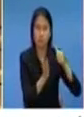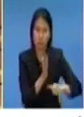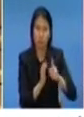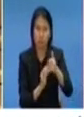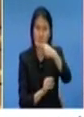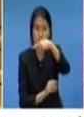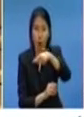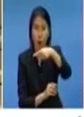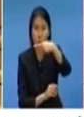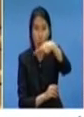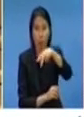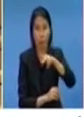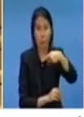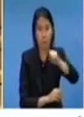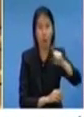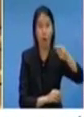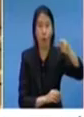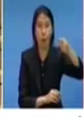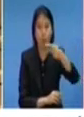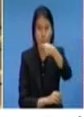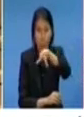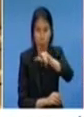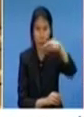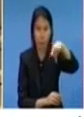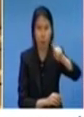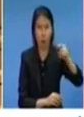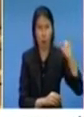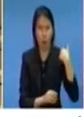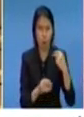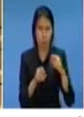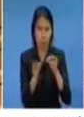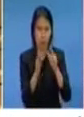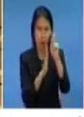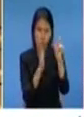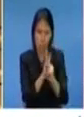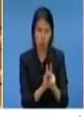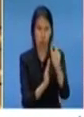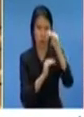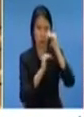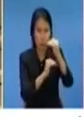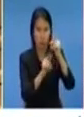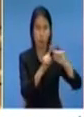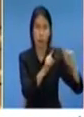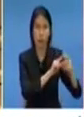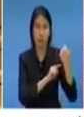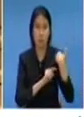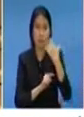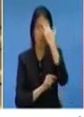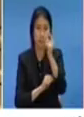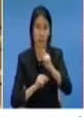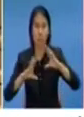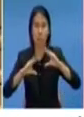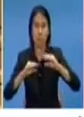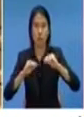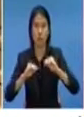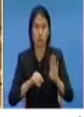พ.เมื่อ2สัปดาห์ที่แล้วครับคปพ.ก็ออกเป็นข้อบังคับออกเป็นข้อกำหนดโดยประชุมกับบริษัทประกัน